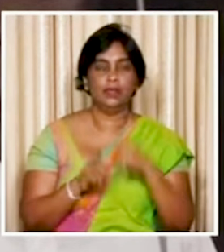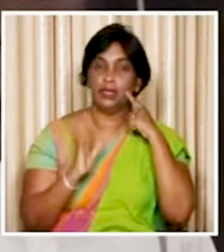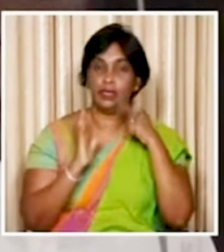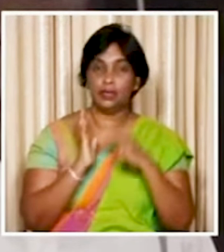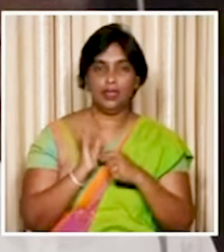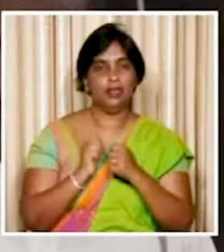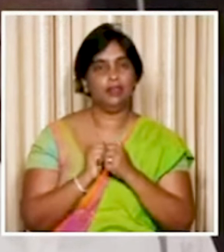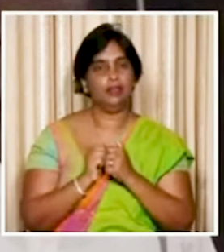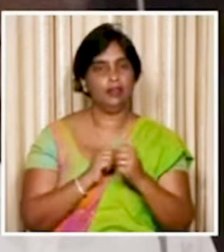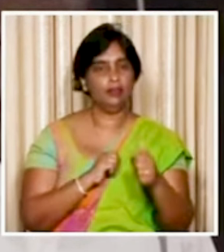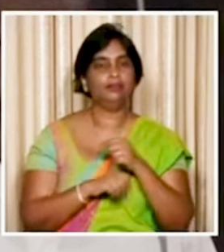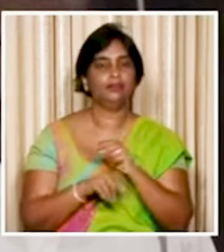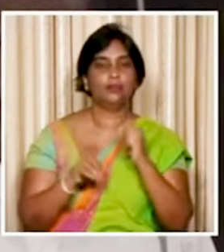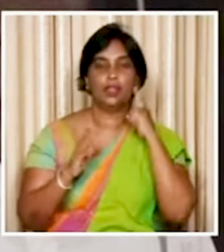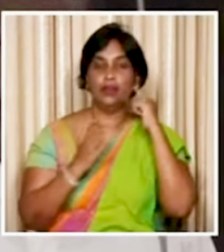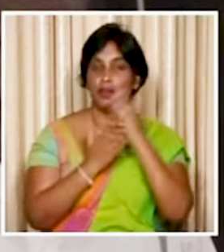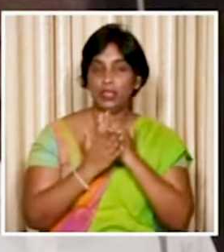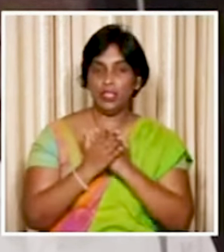அரச சேவையாளர்கள்,